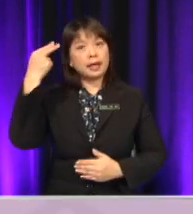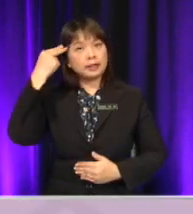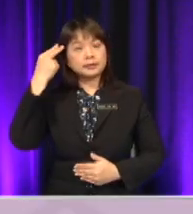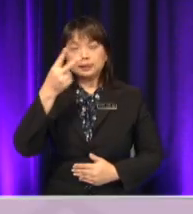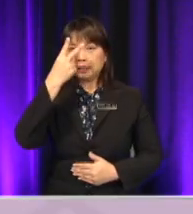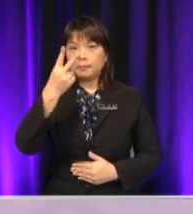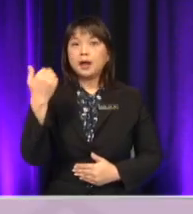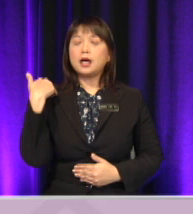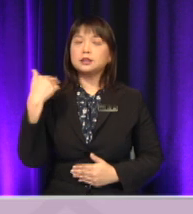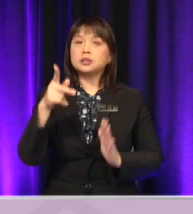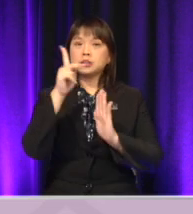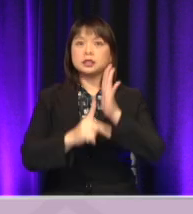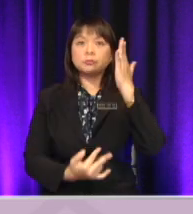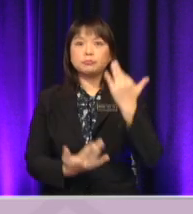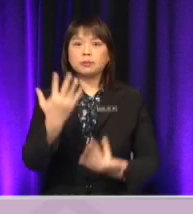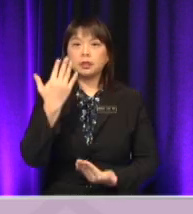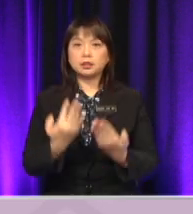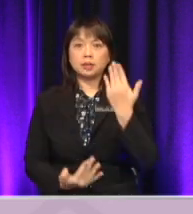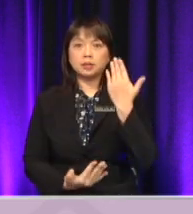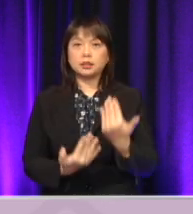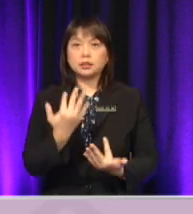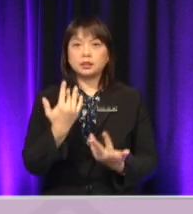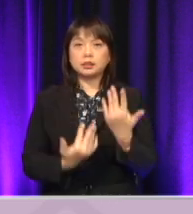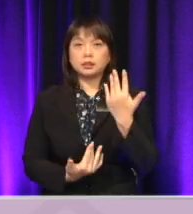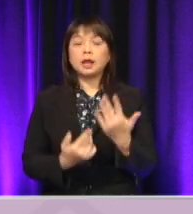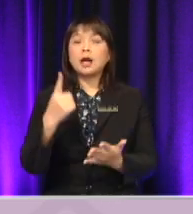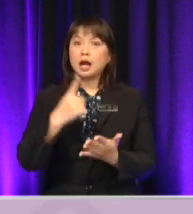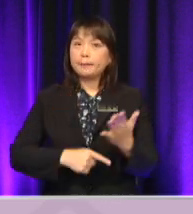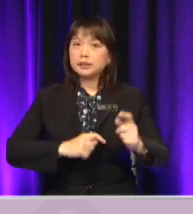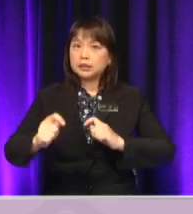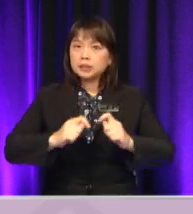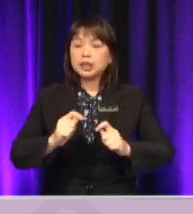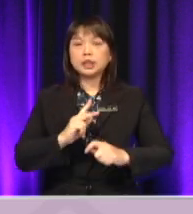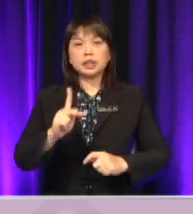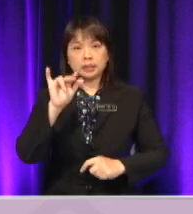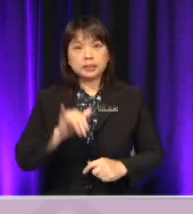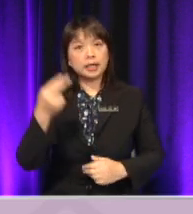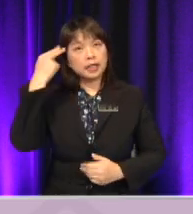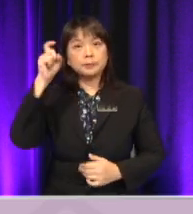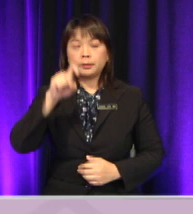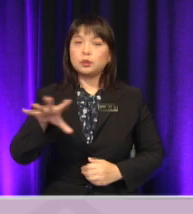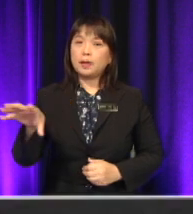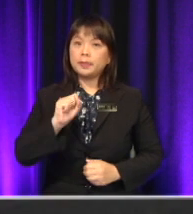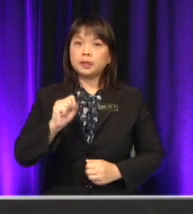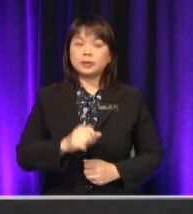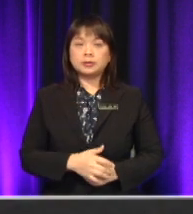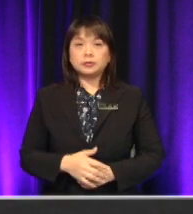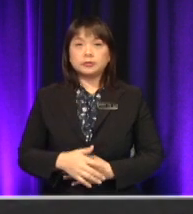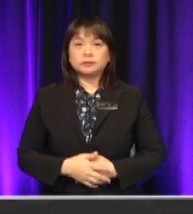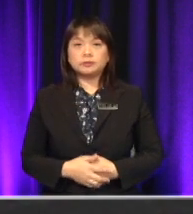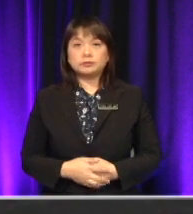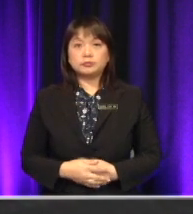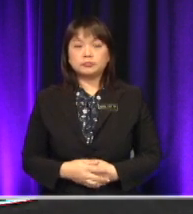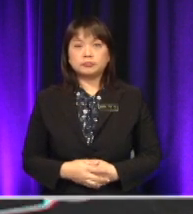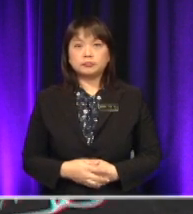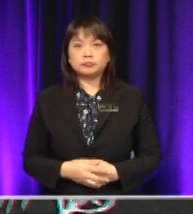kebakaran berlaku dalam makmal, apa tindakan yang perlu Hanif ambil? Kalau ada kebakaran dalam makmal, cikgu, saya